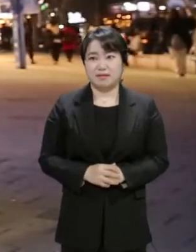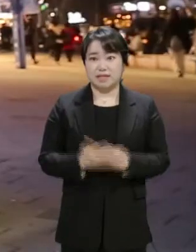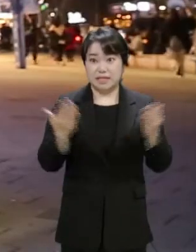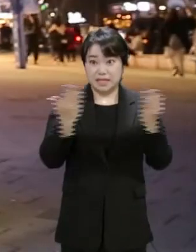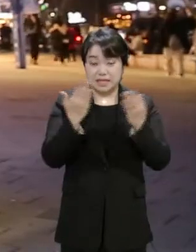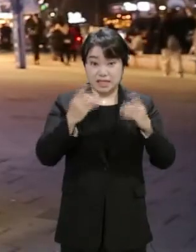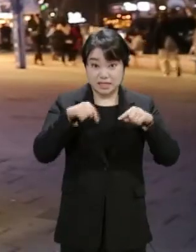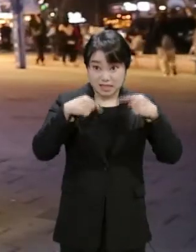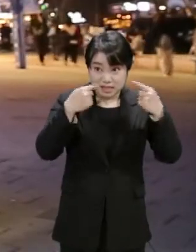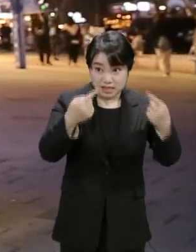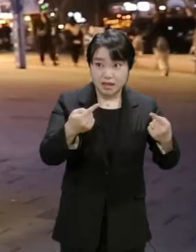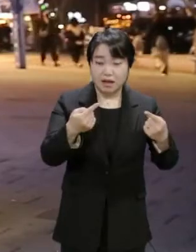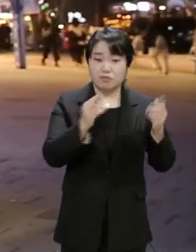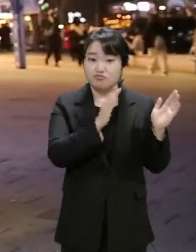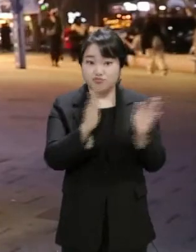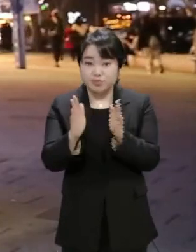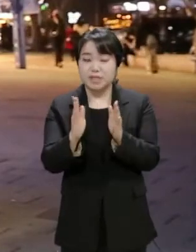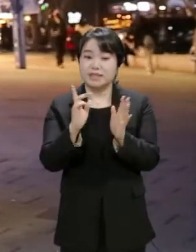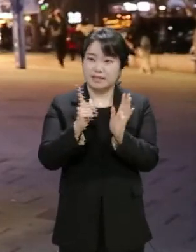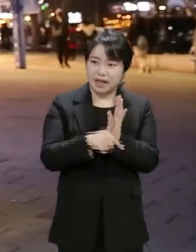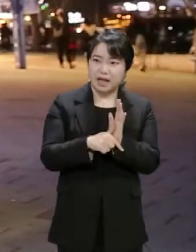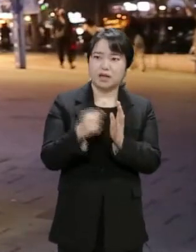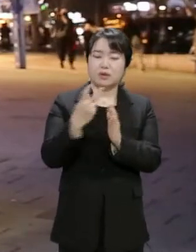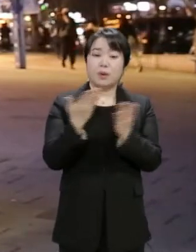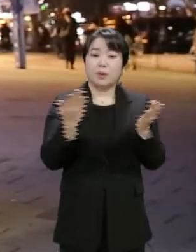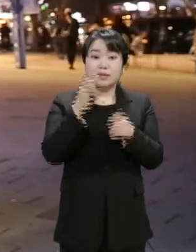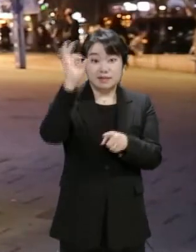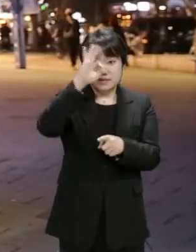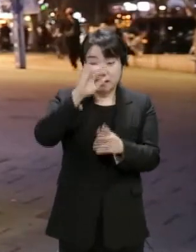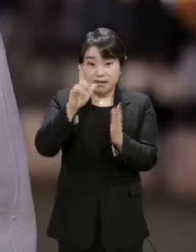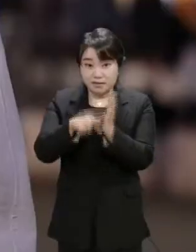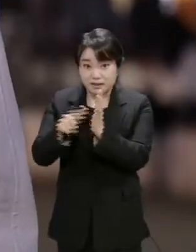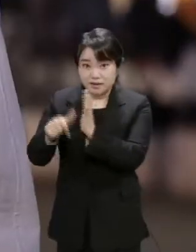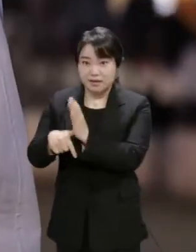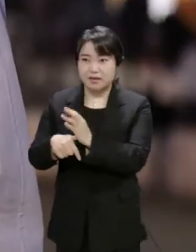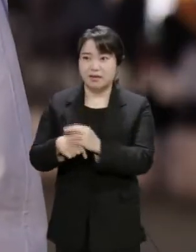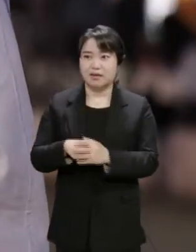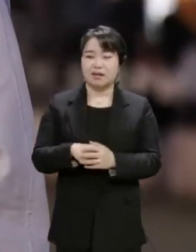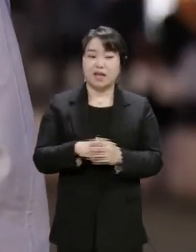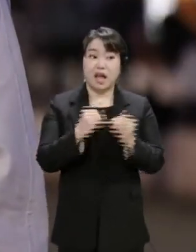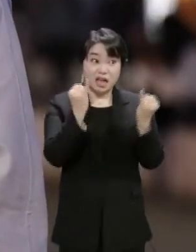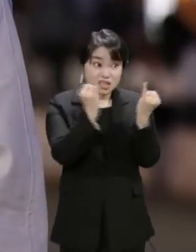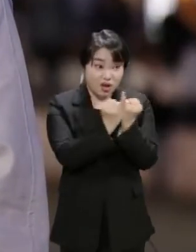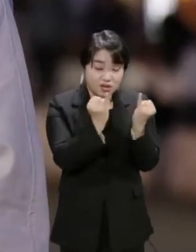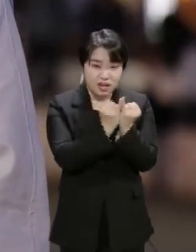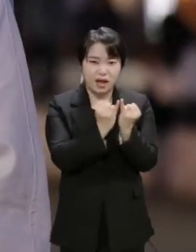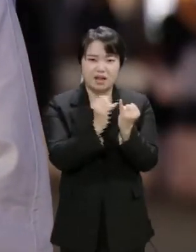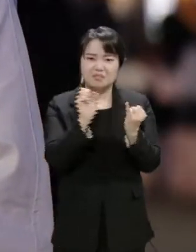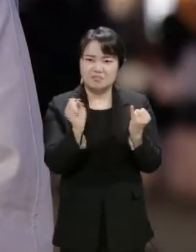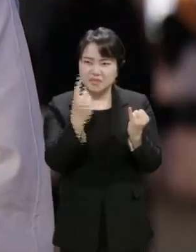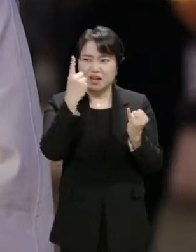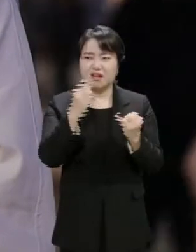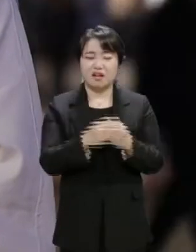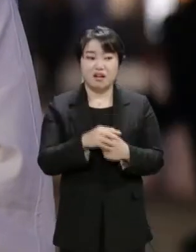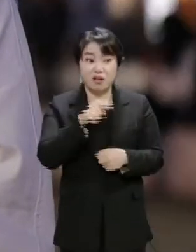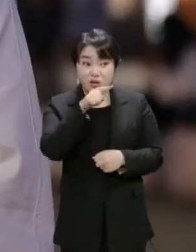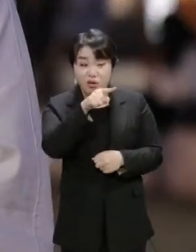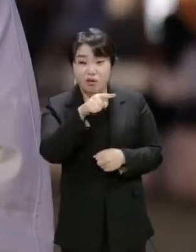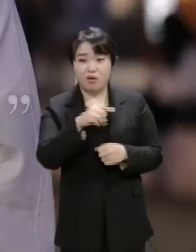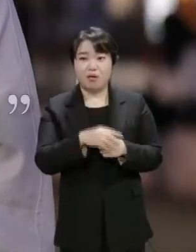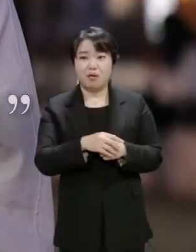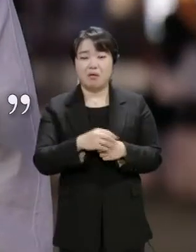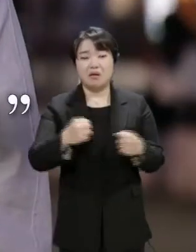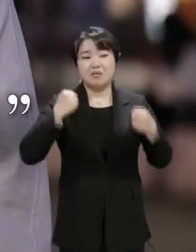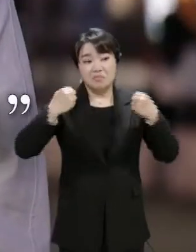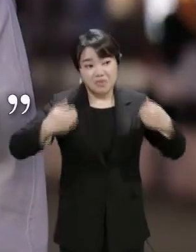취업을 준비를 할 때나 이제 일자리 구할 때도 여자라는 이유기 때문에 이제 너가